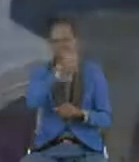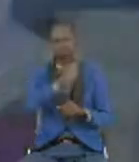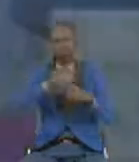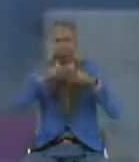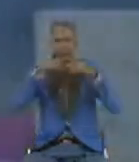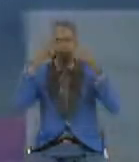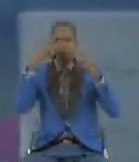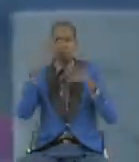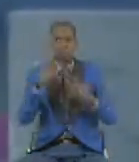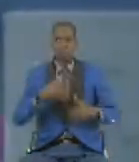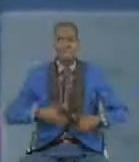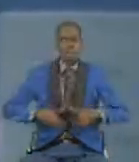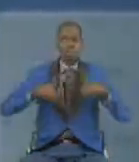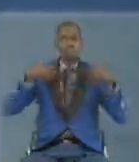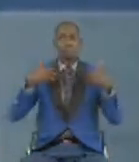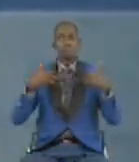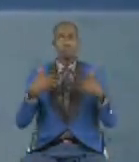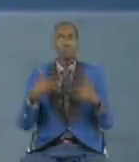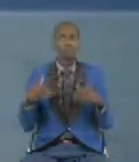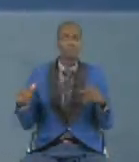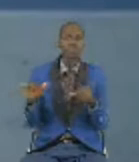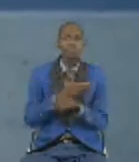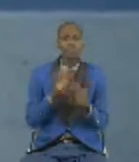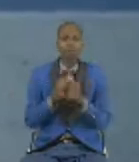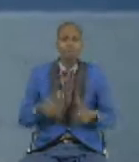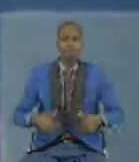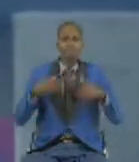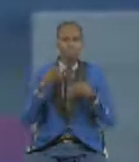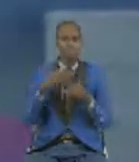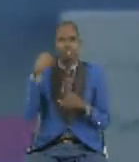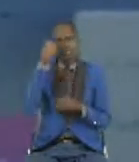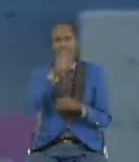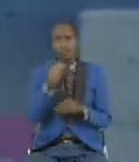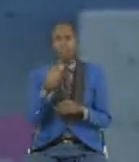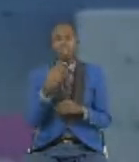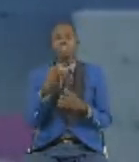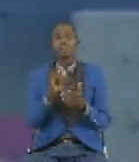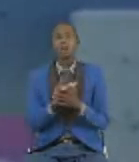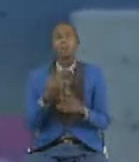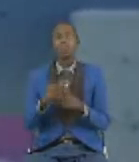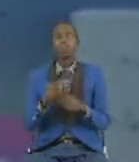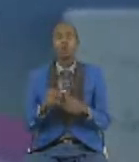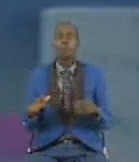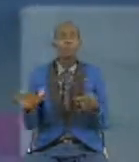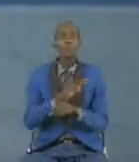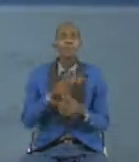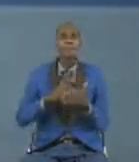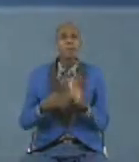colère, qu'ils soient remplis d'indignation, de colère, remplis ici, c'est-à-dire dans leur